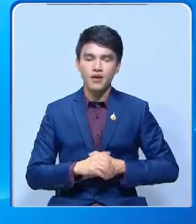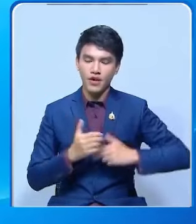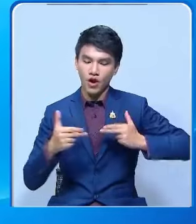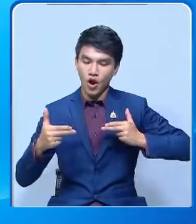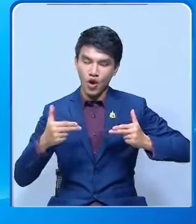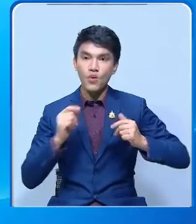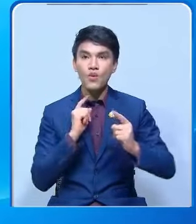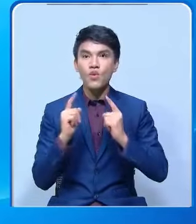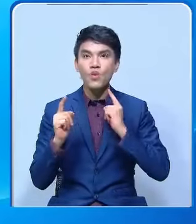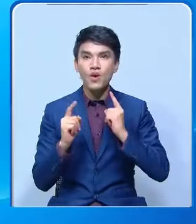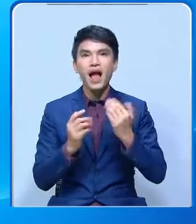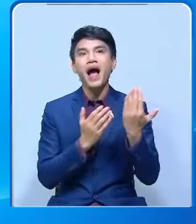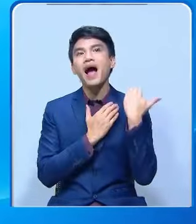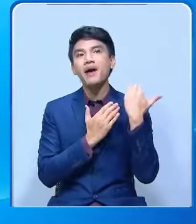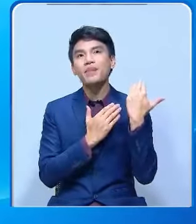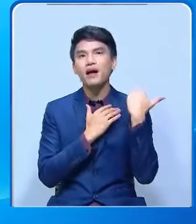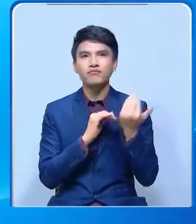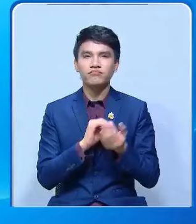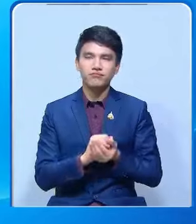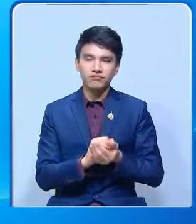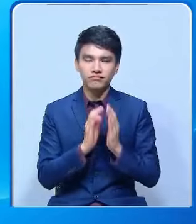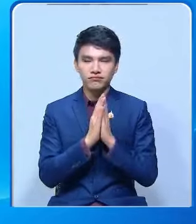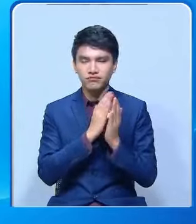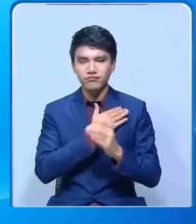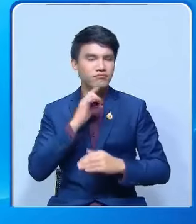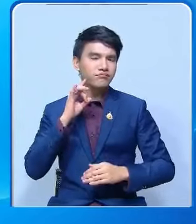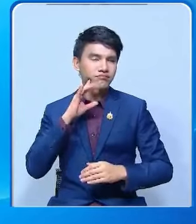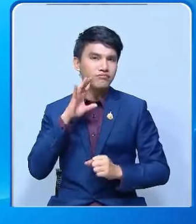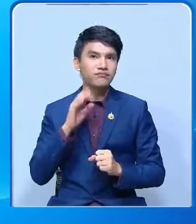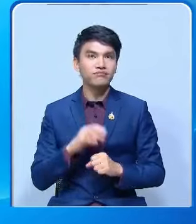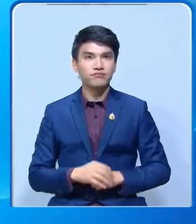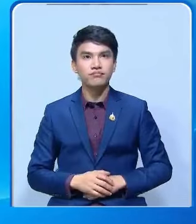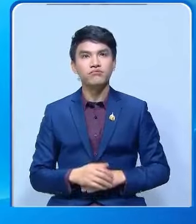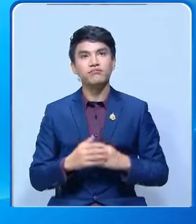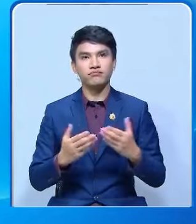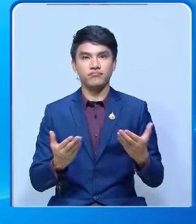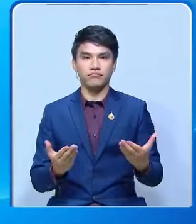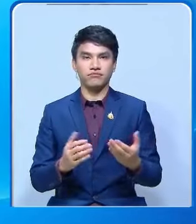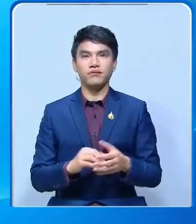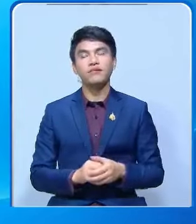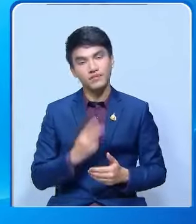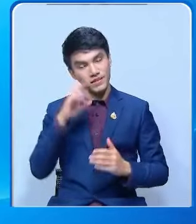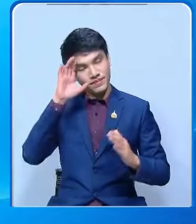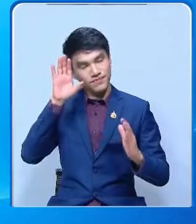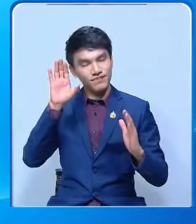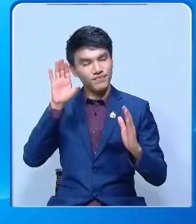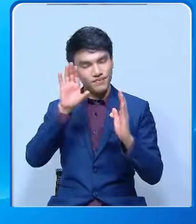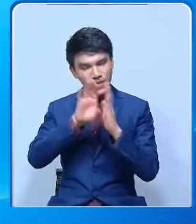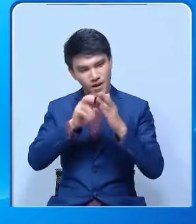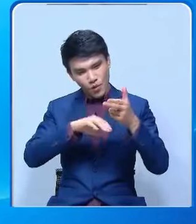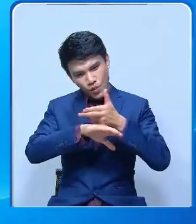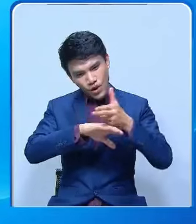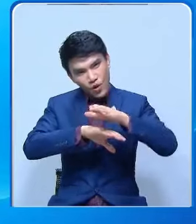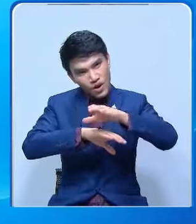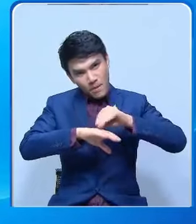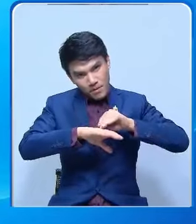กันชวนอาบน้ำออนไลน์ชวนพระกระทำอนาจารเห็นไหมแล้วทางโน้นเนี่ยพอเขาเห็นพระปุ๊บก็บันทึกวิดีโอเอา